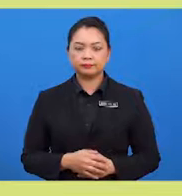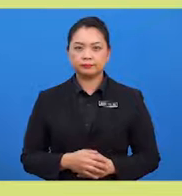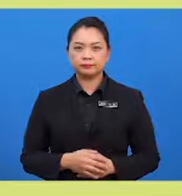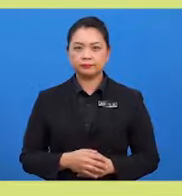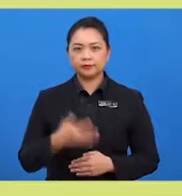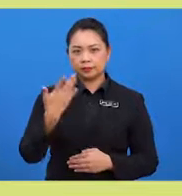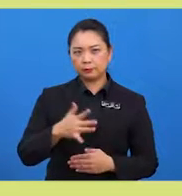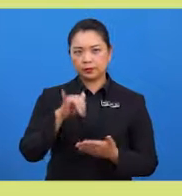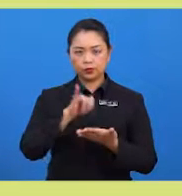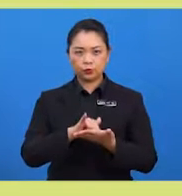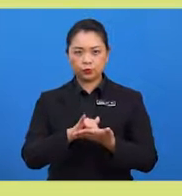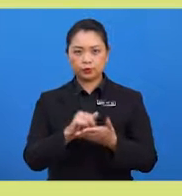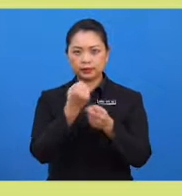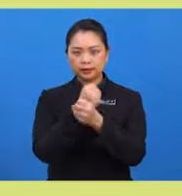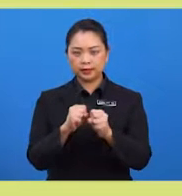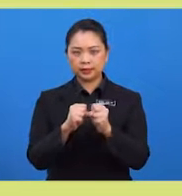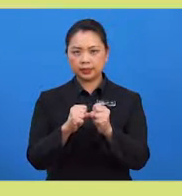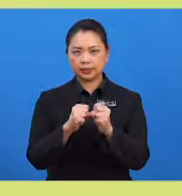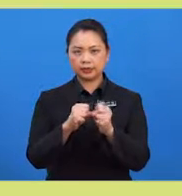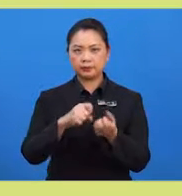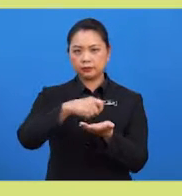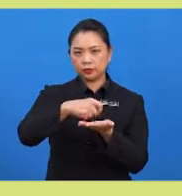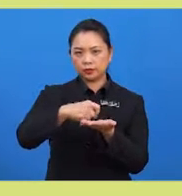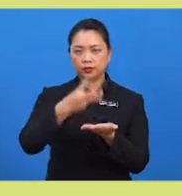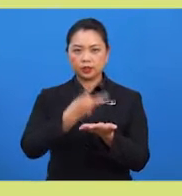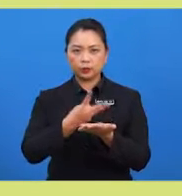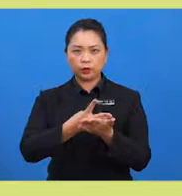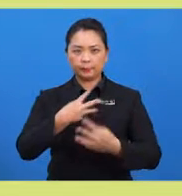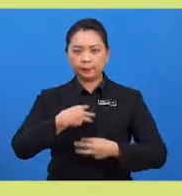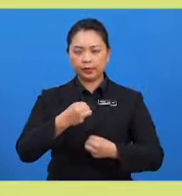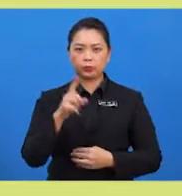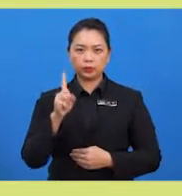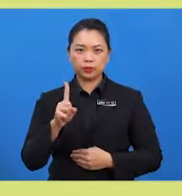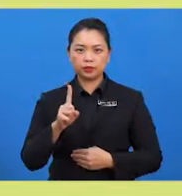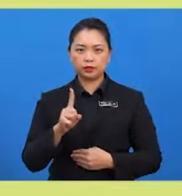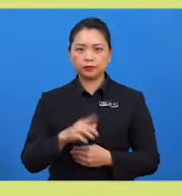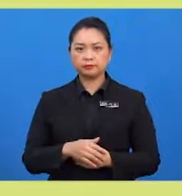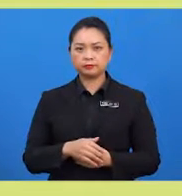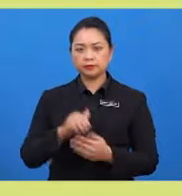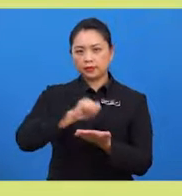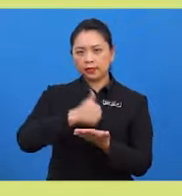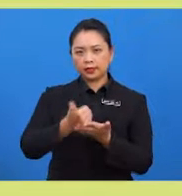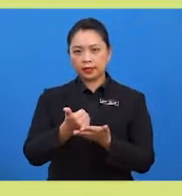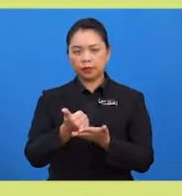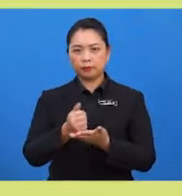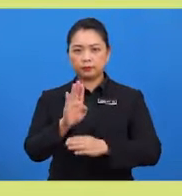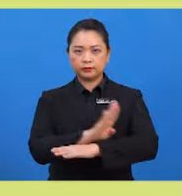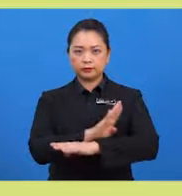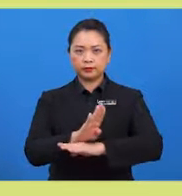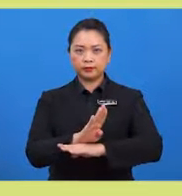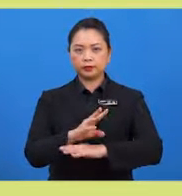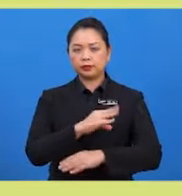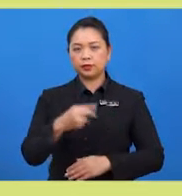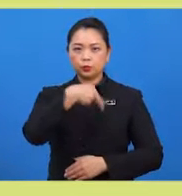Kemudian, menyediakan penyata kewangan milikan tunggal iaitu akaun perdagangan dan untung rugi dan penyata